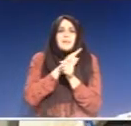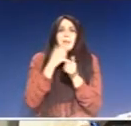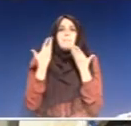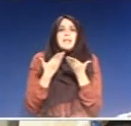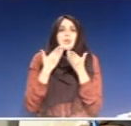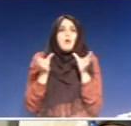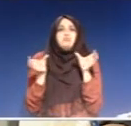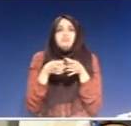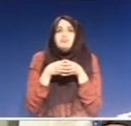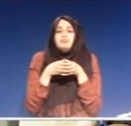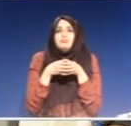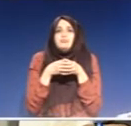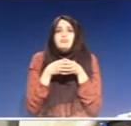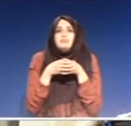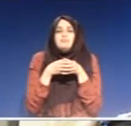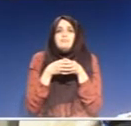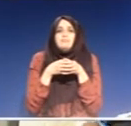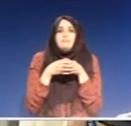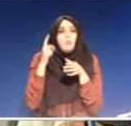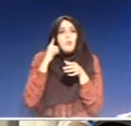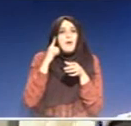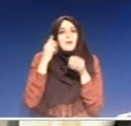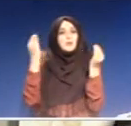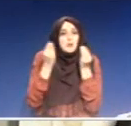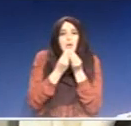منعدمة تماما. نعم.